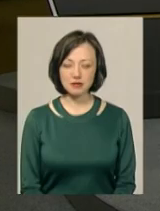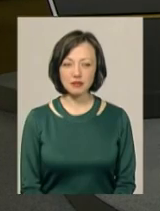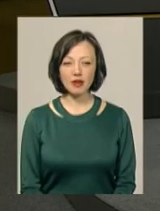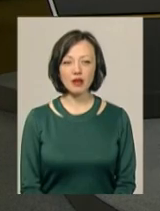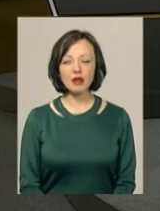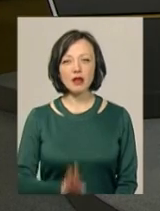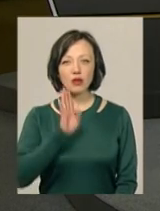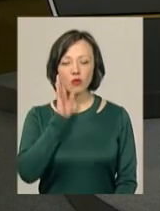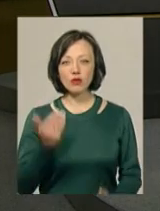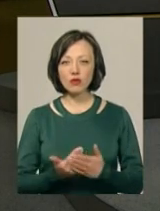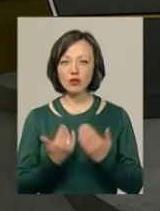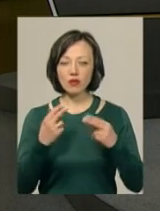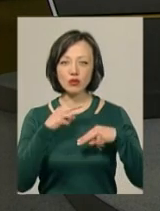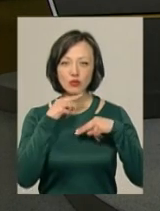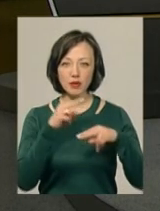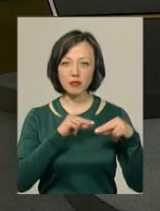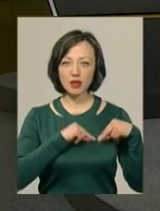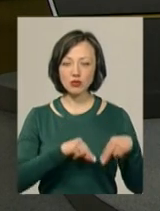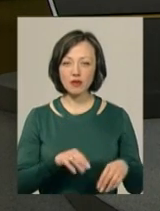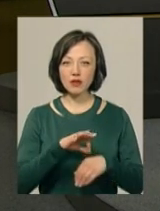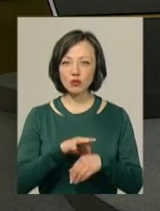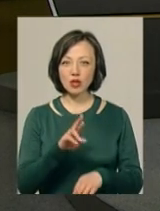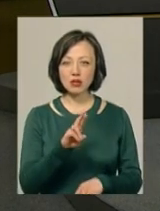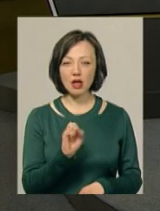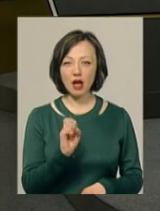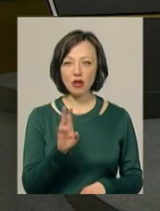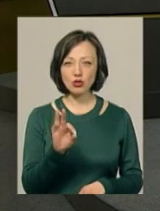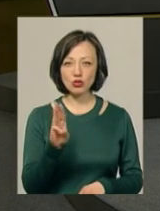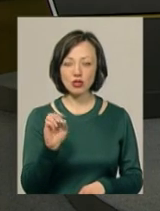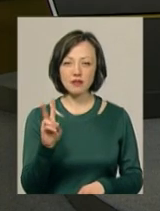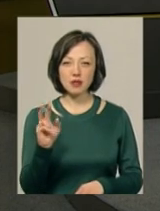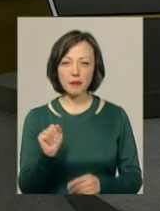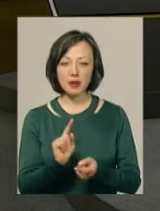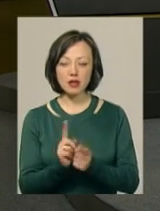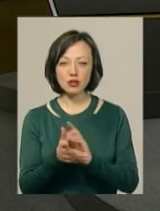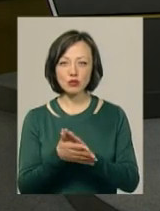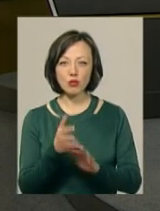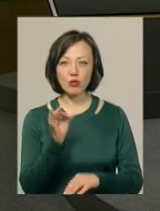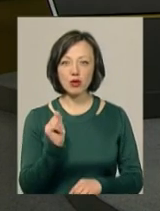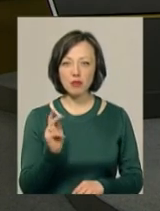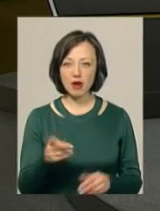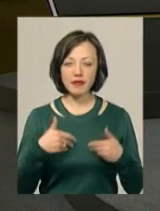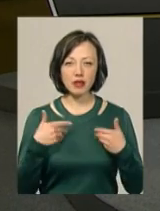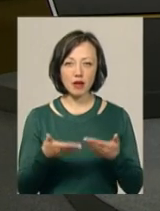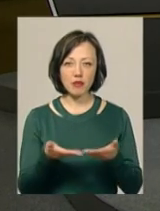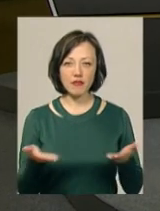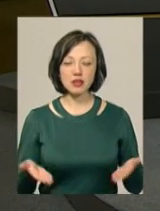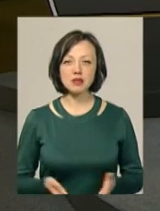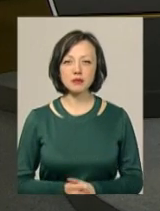Ранковий випуск новин до вашої уваги. В студії працюють ведуча Ярослава Антошевська, перекладач на жестову мову Ольга Рибак. Ми вітаємо